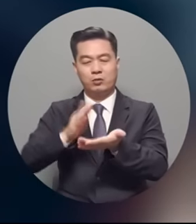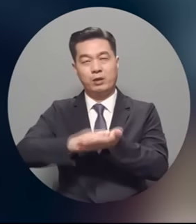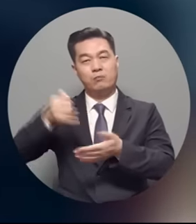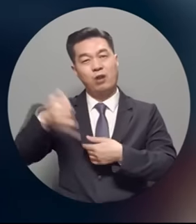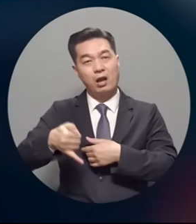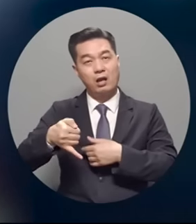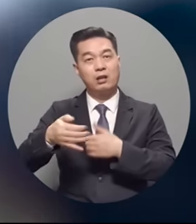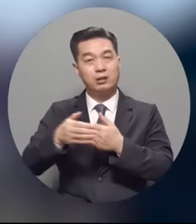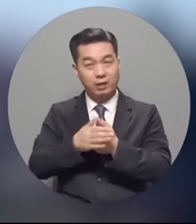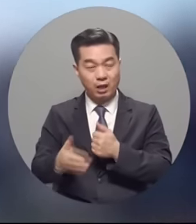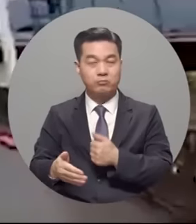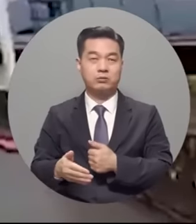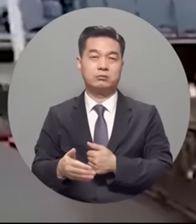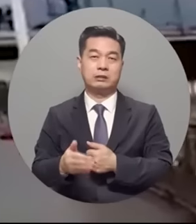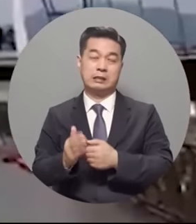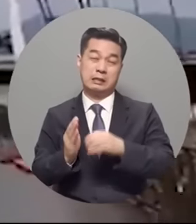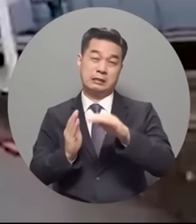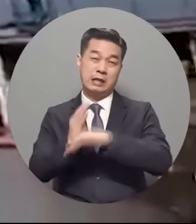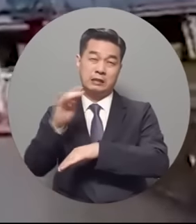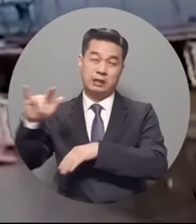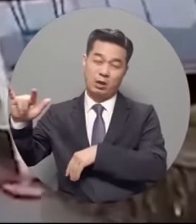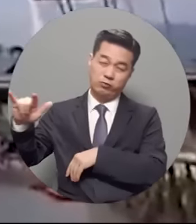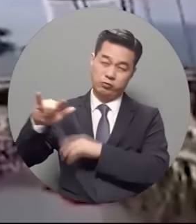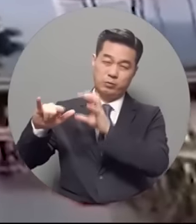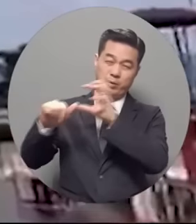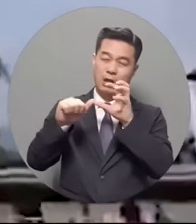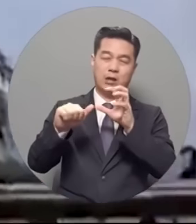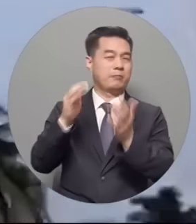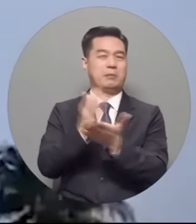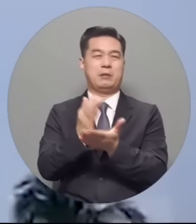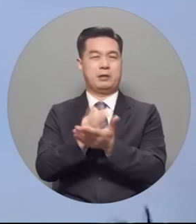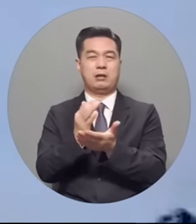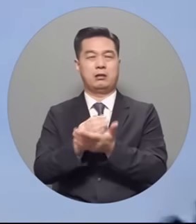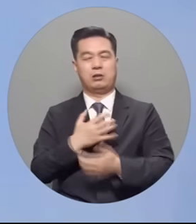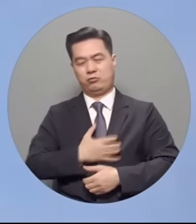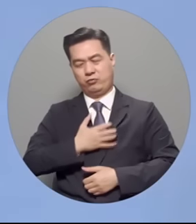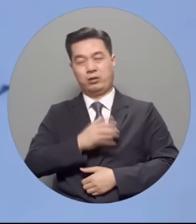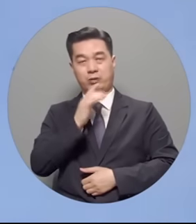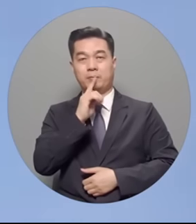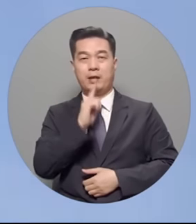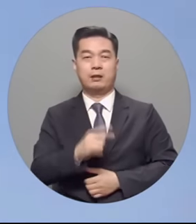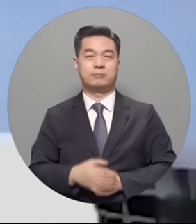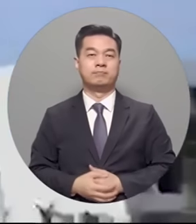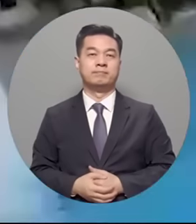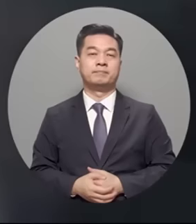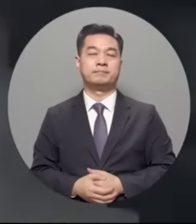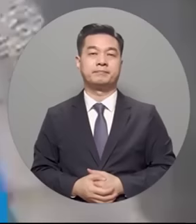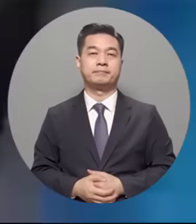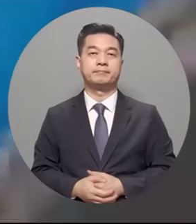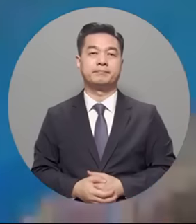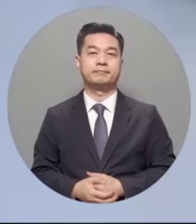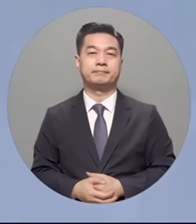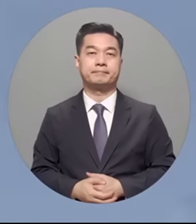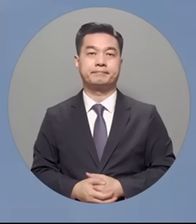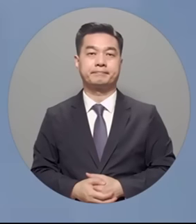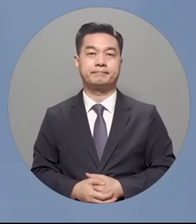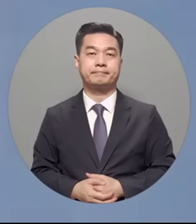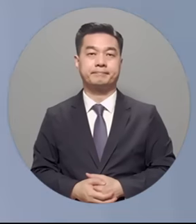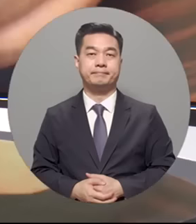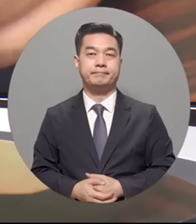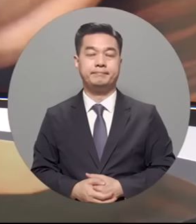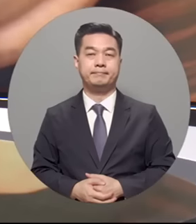잉여 항공기를 무리하게 쇼에 동원하는 관행도 문제라고 지적합니다. MBC 뉴스 윤성철입니다.